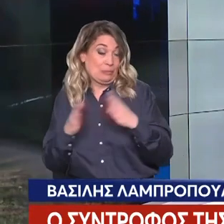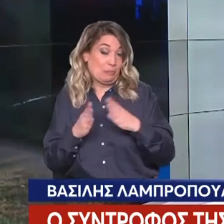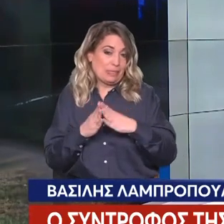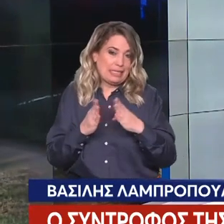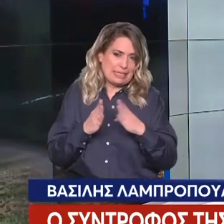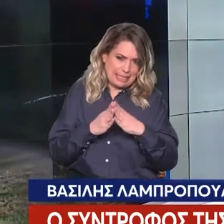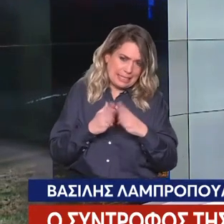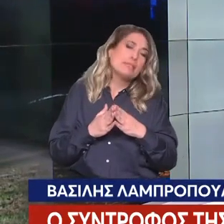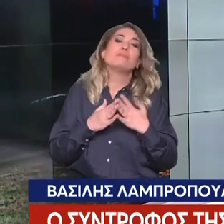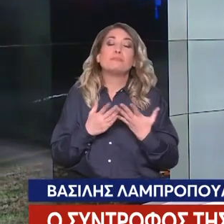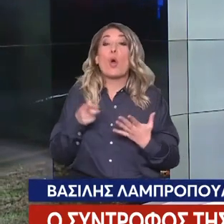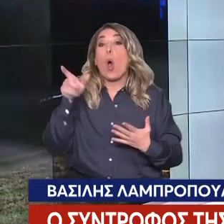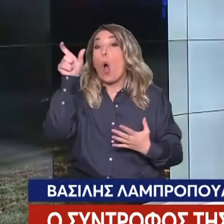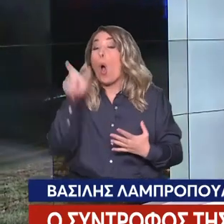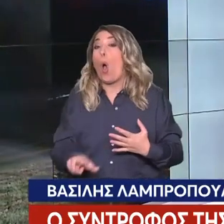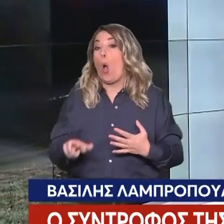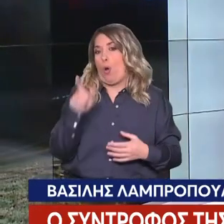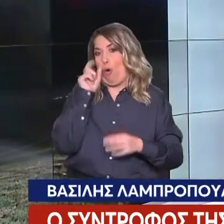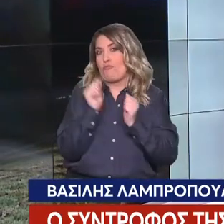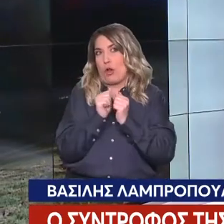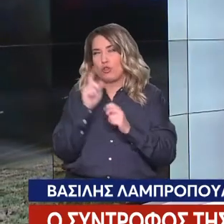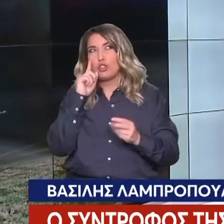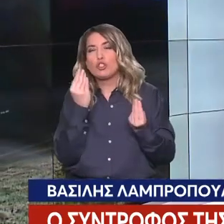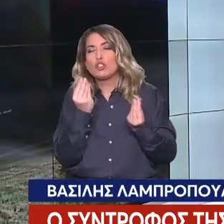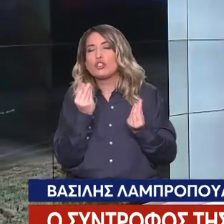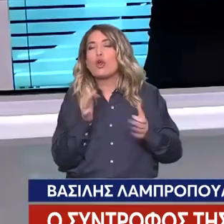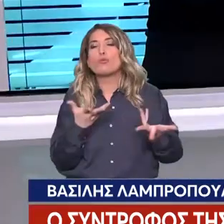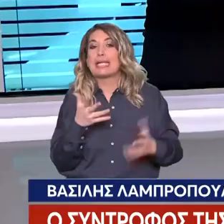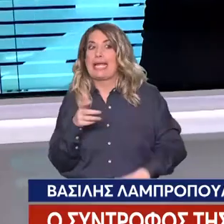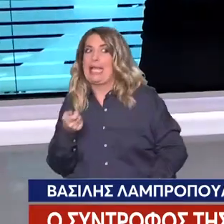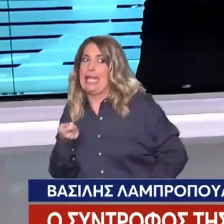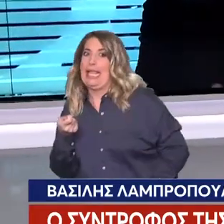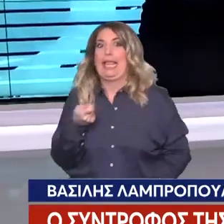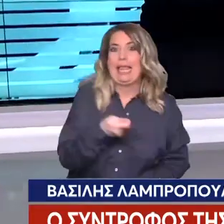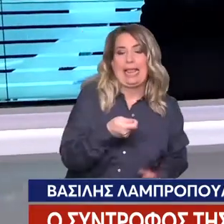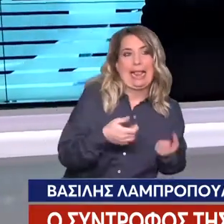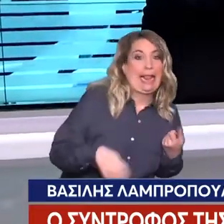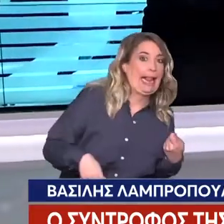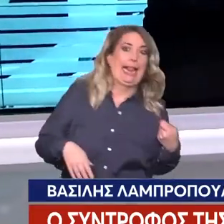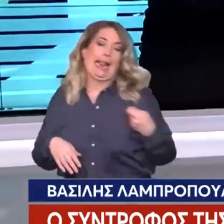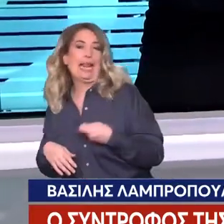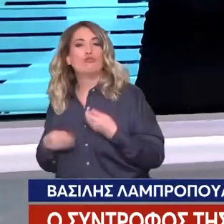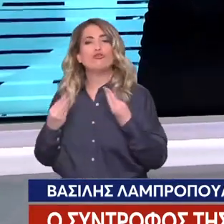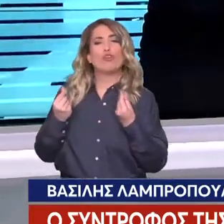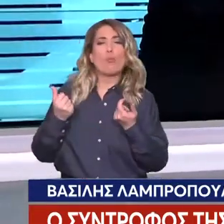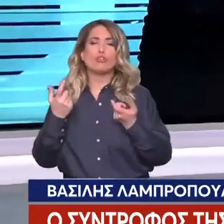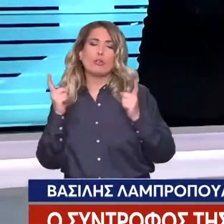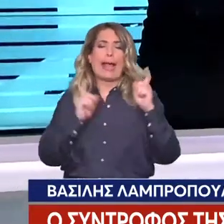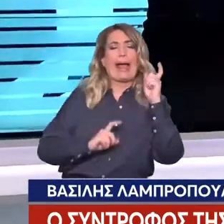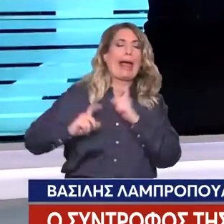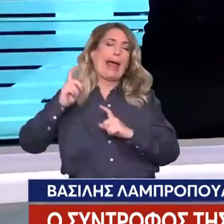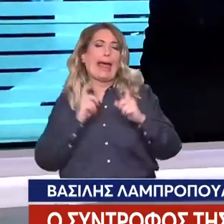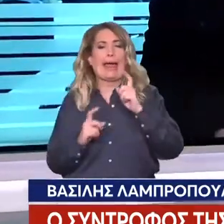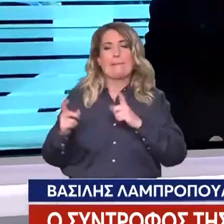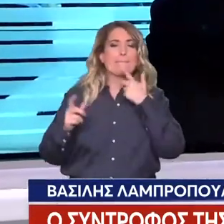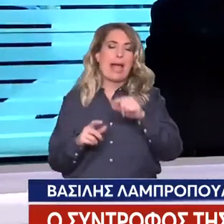υπήρχε ένα σχέδιο να επιτεθεί ο κουκουλοφόρος, ο φίλος του, στον ίδιο για να τον ακινητοποιήσει. Ο ίδιος πάει και επιτίθεται στην άτυχη